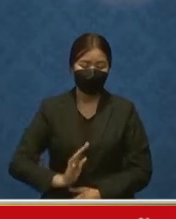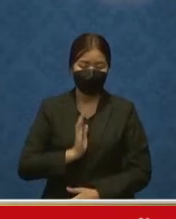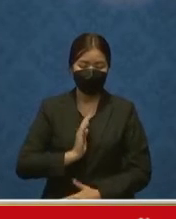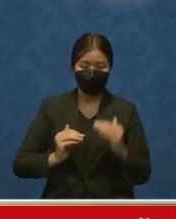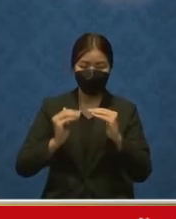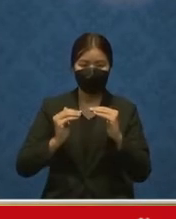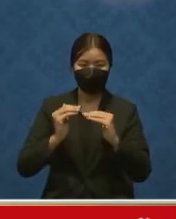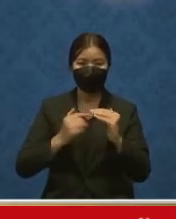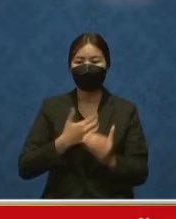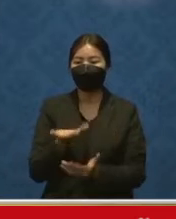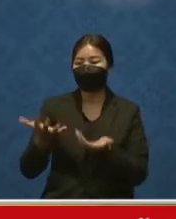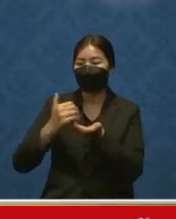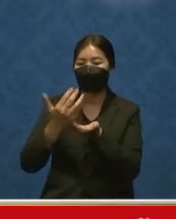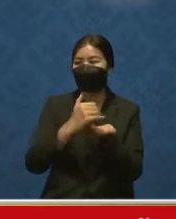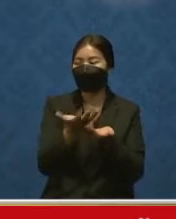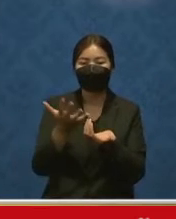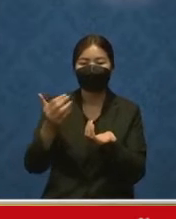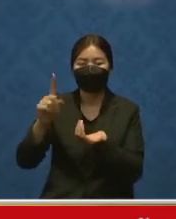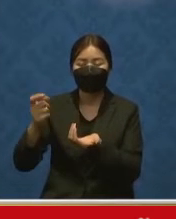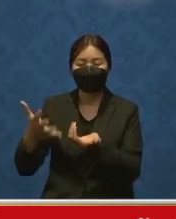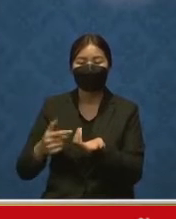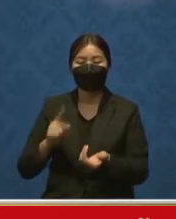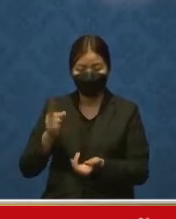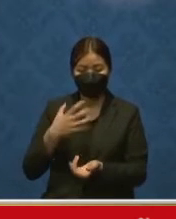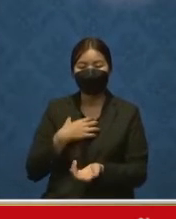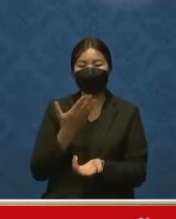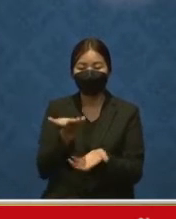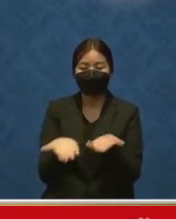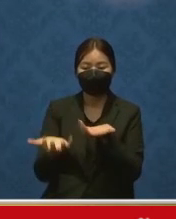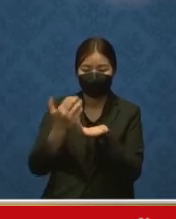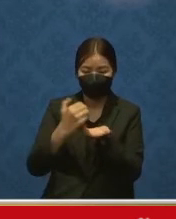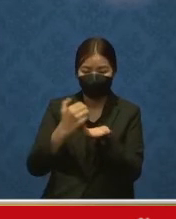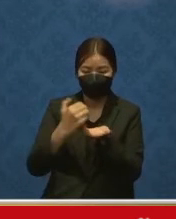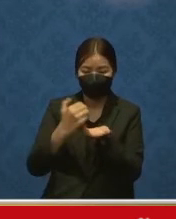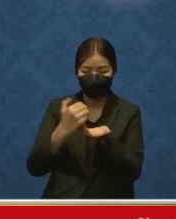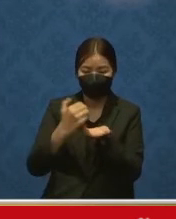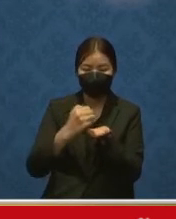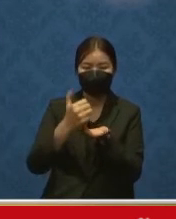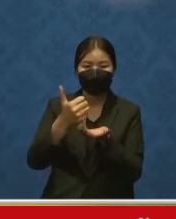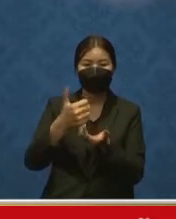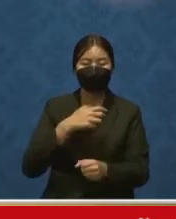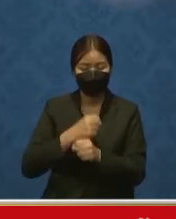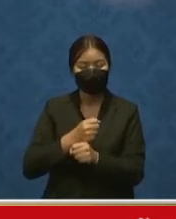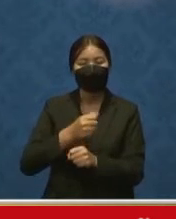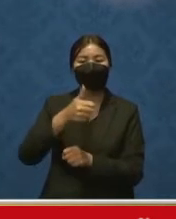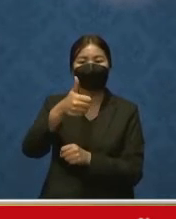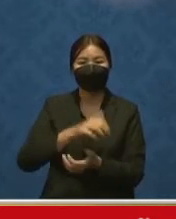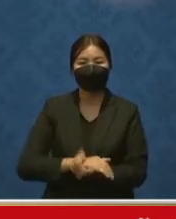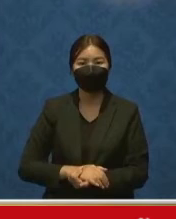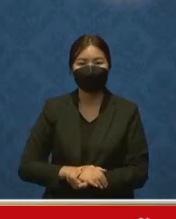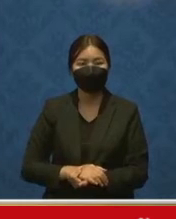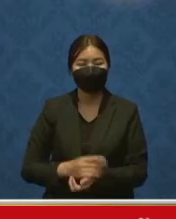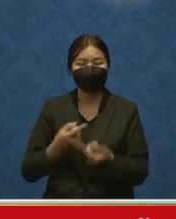ก็มาบ่นว่าขอความร่วมมือจะใครก็ไม่ได้ได้ทั้งนั้นแหละครับพวกเราทำงานได้ทั้งนั้นน่ะ